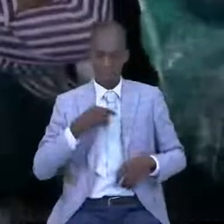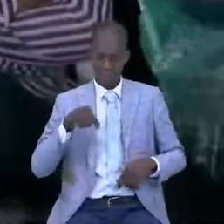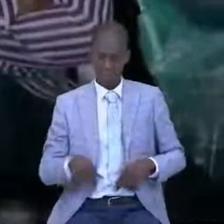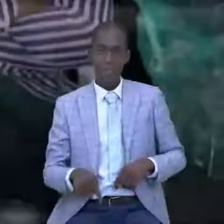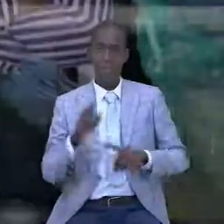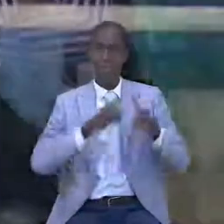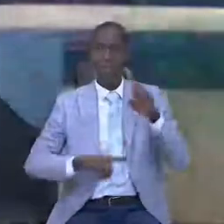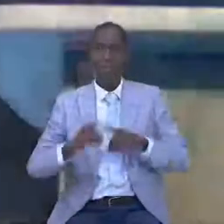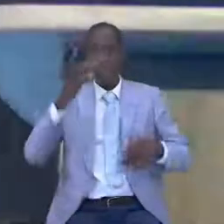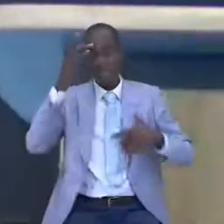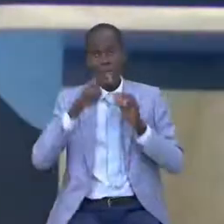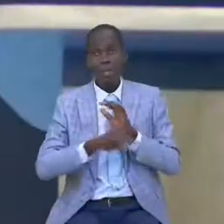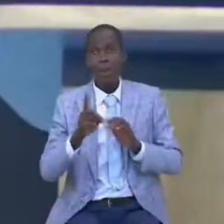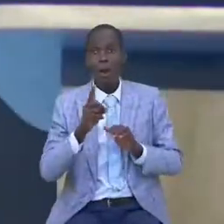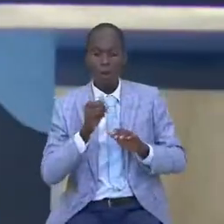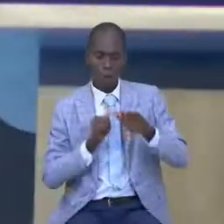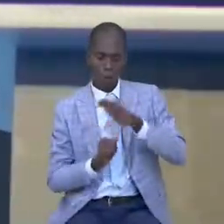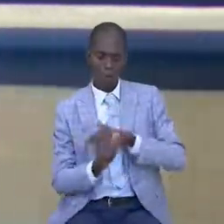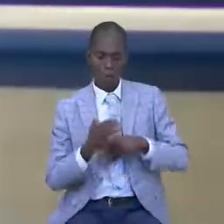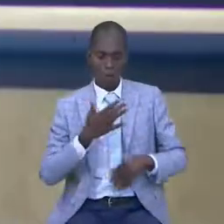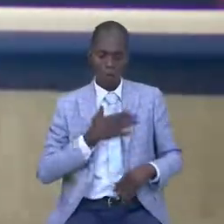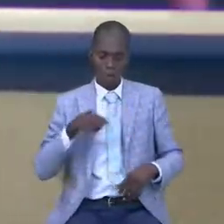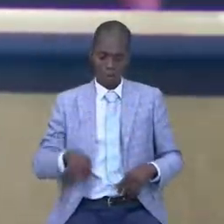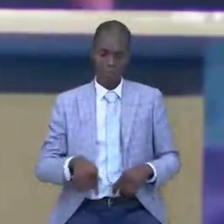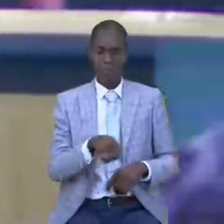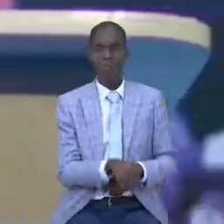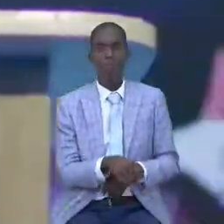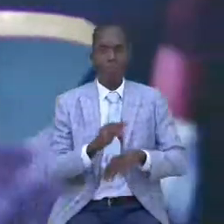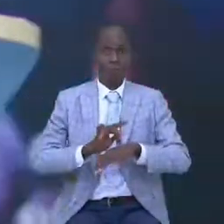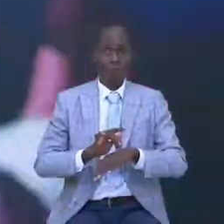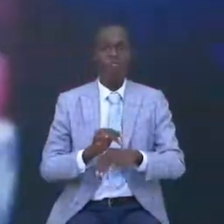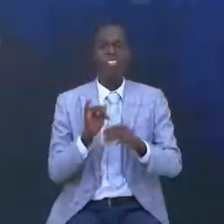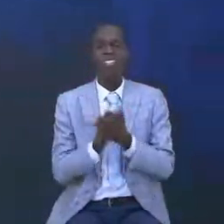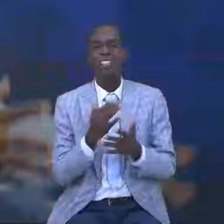sous mes pieds. Sous mes pieds. Sous mes pieds, là.